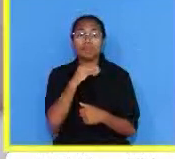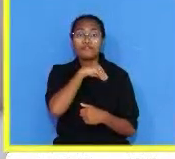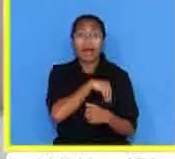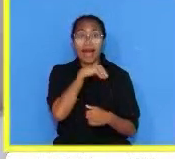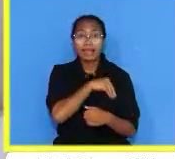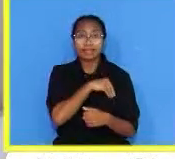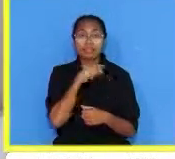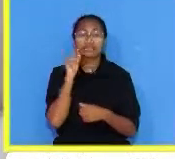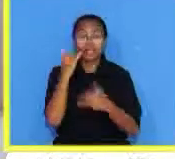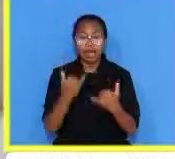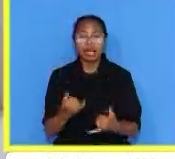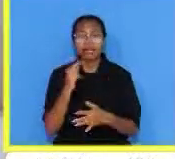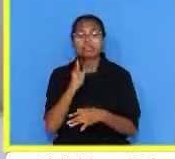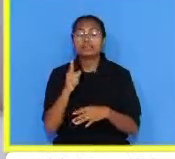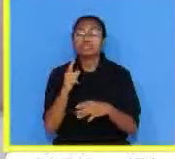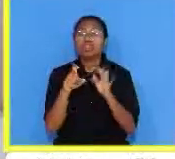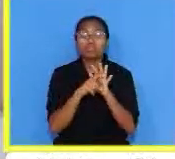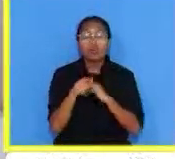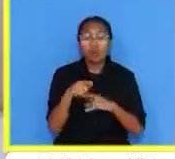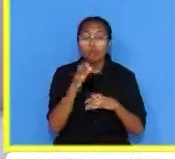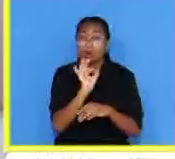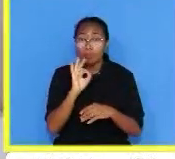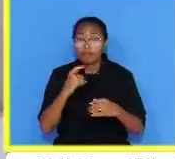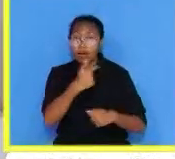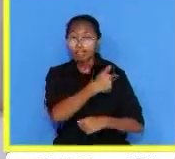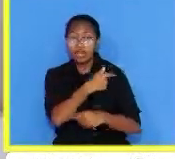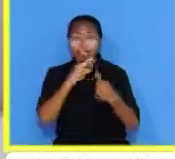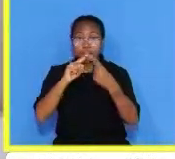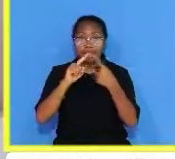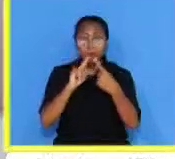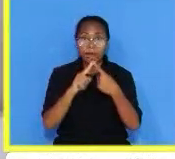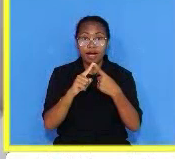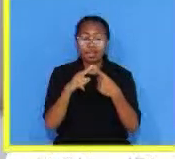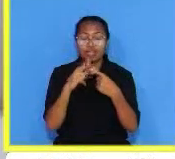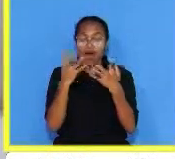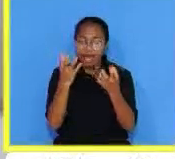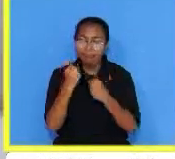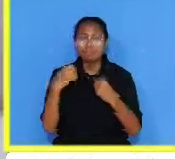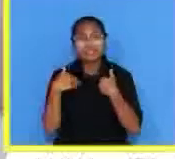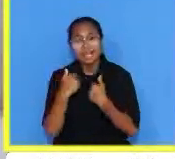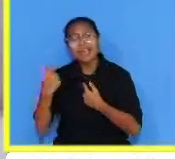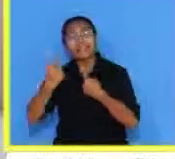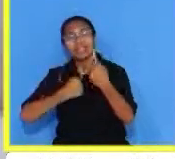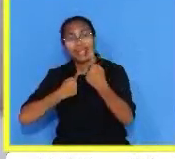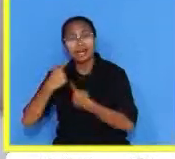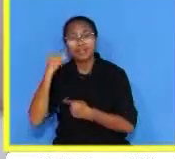saat ini, misalnya yang belum vaksinasi pertama harap segera datang